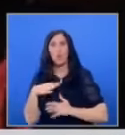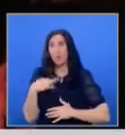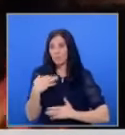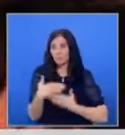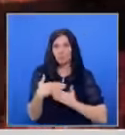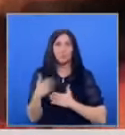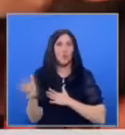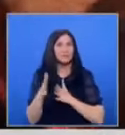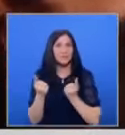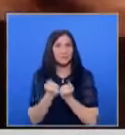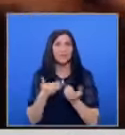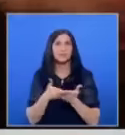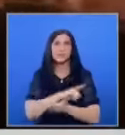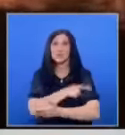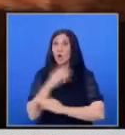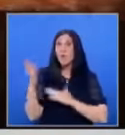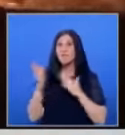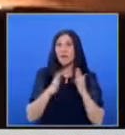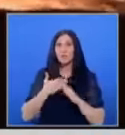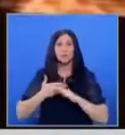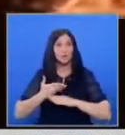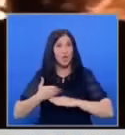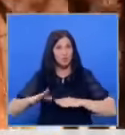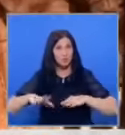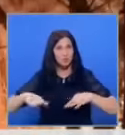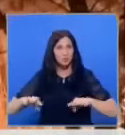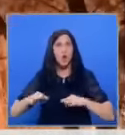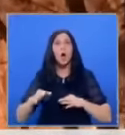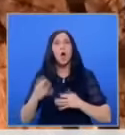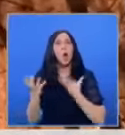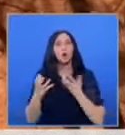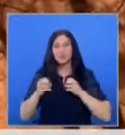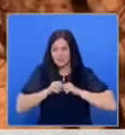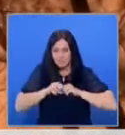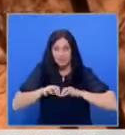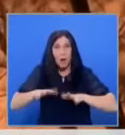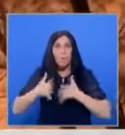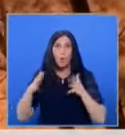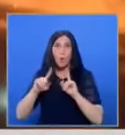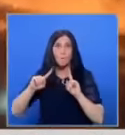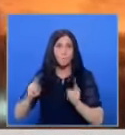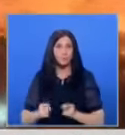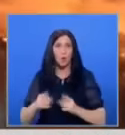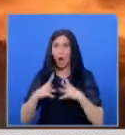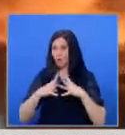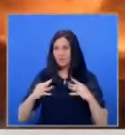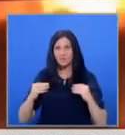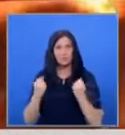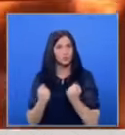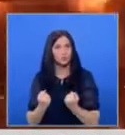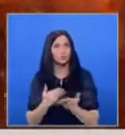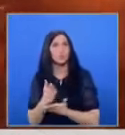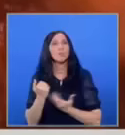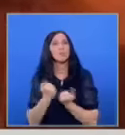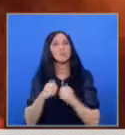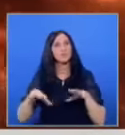Заради силните пориви на вятъра и продължителната суша, огънят се разпространява изключително бързо, а потушаването му е трудно. Според